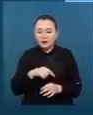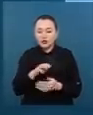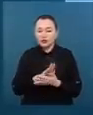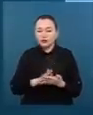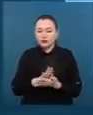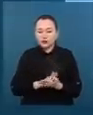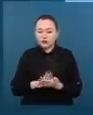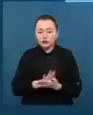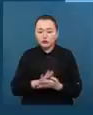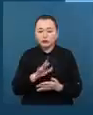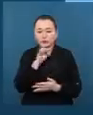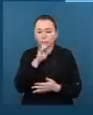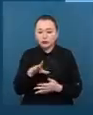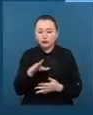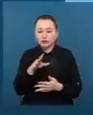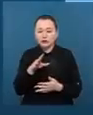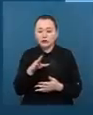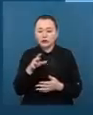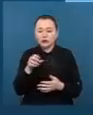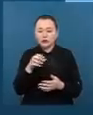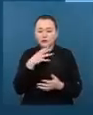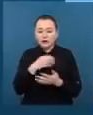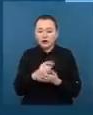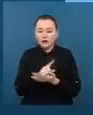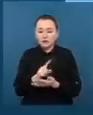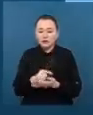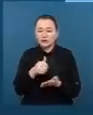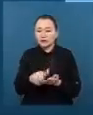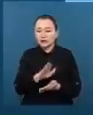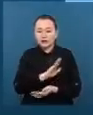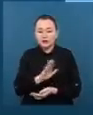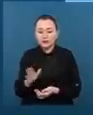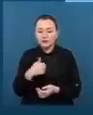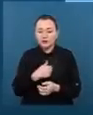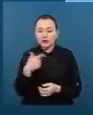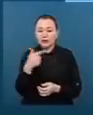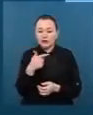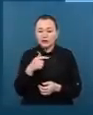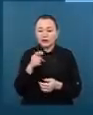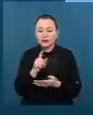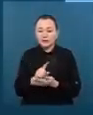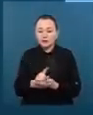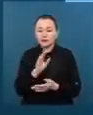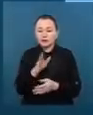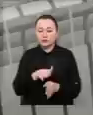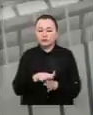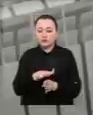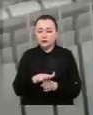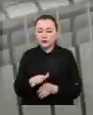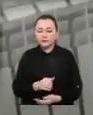ничего не будем, как говорится, от своих обязательств не отказываемся. Мы гарантийные обязательства будем